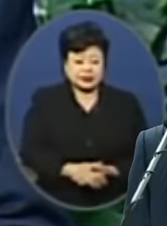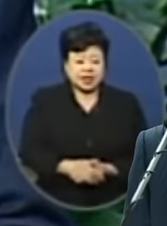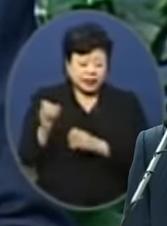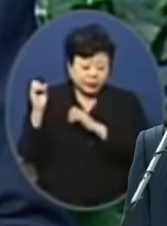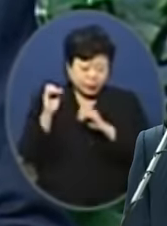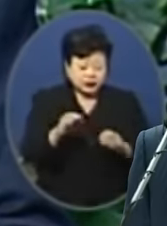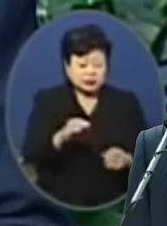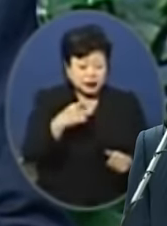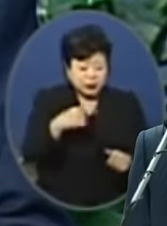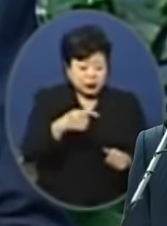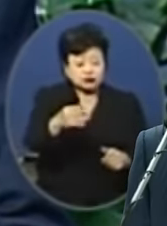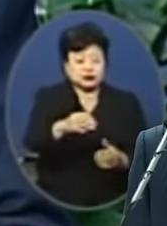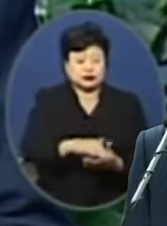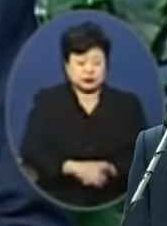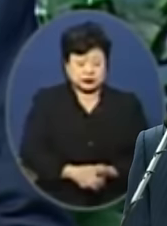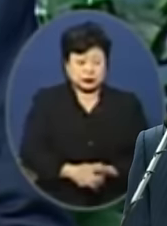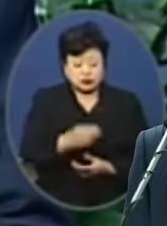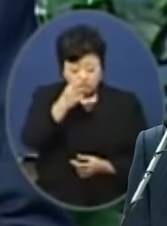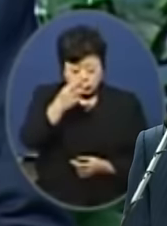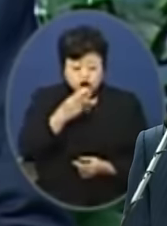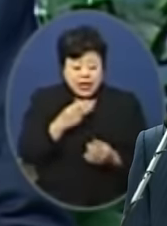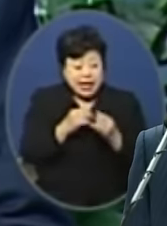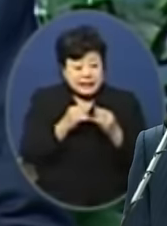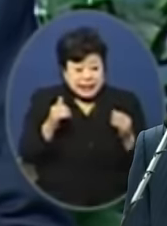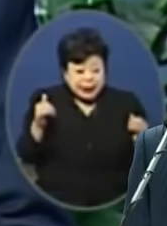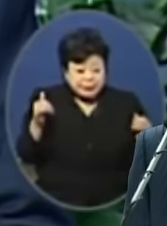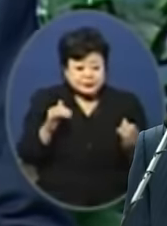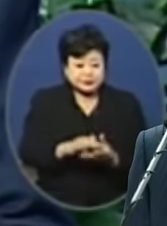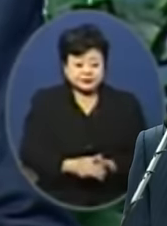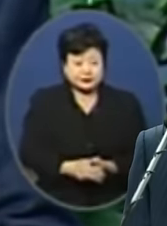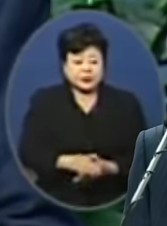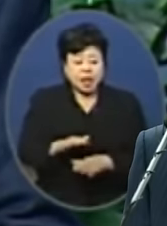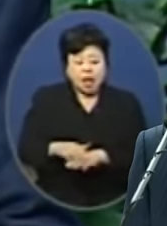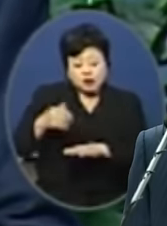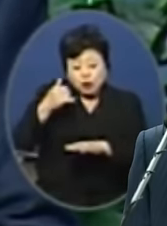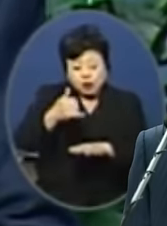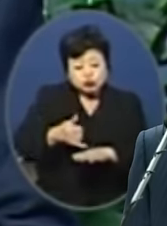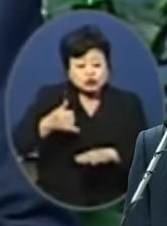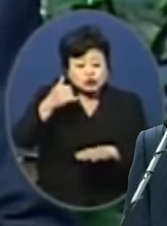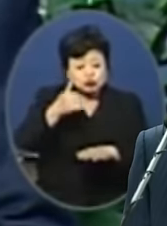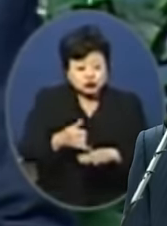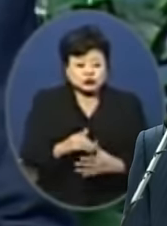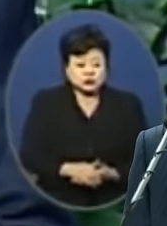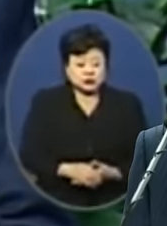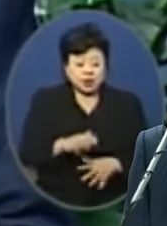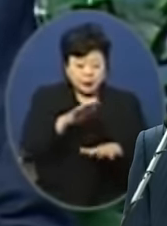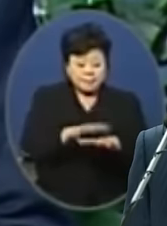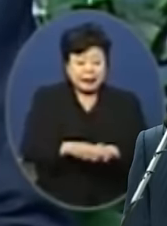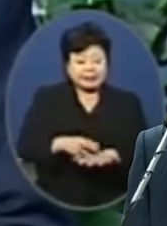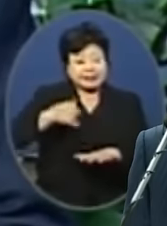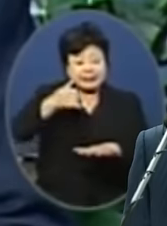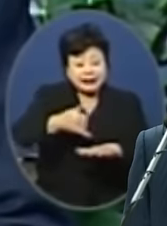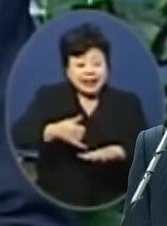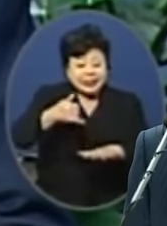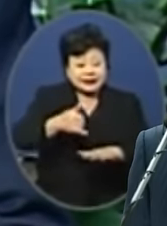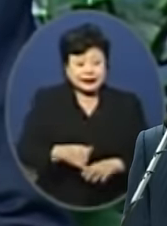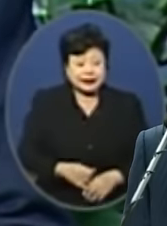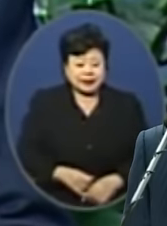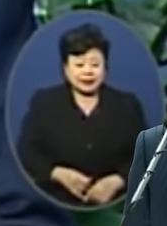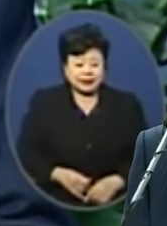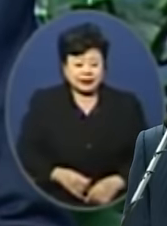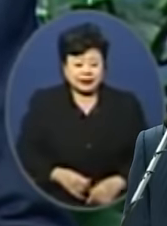던지라고 가르친 것입니다. 유대인들은 농부가 밭을 갈 때